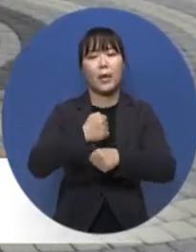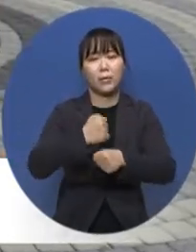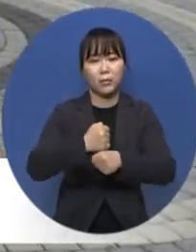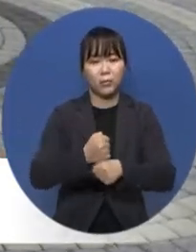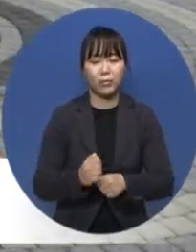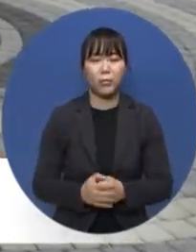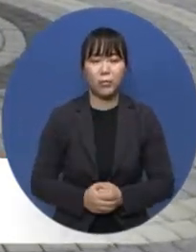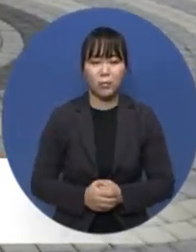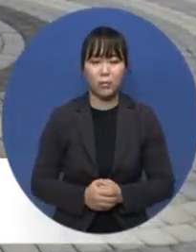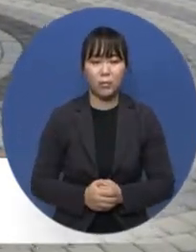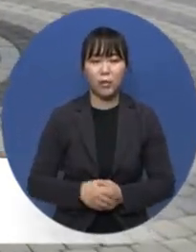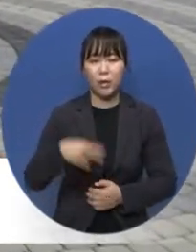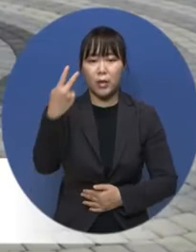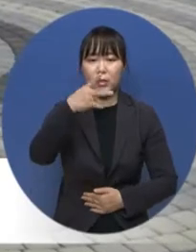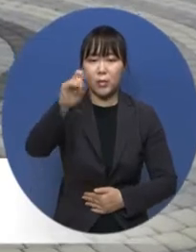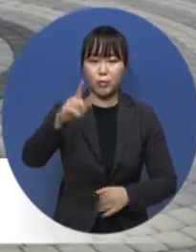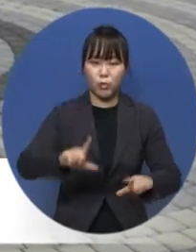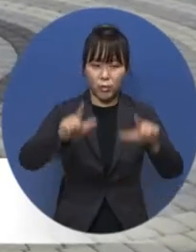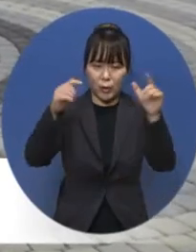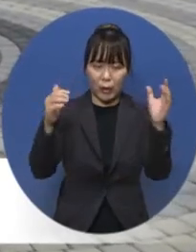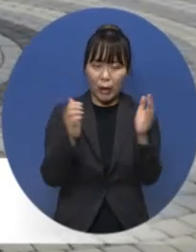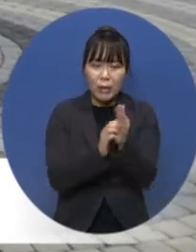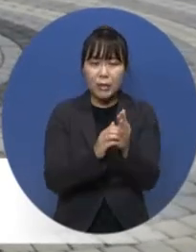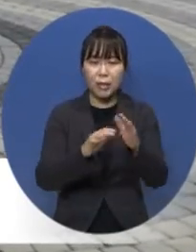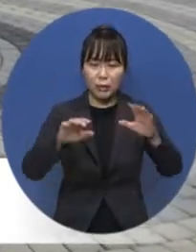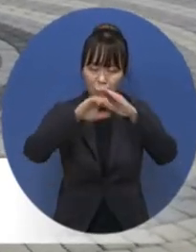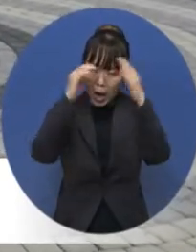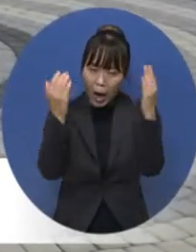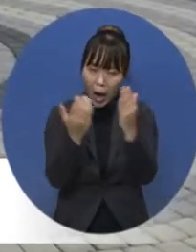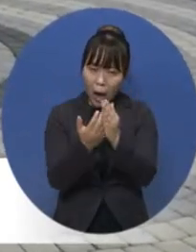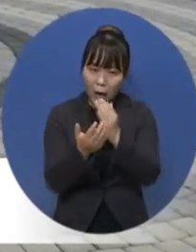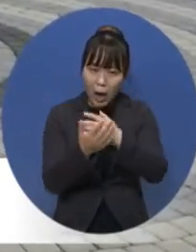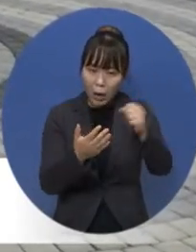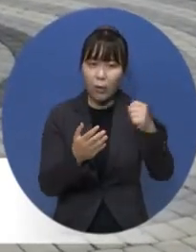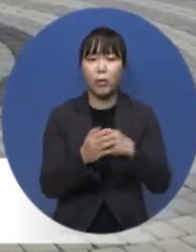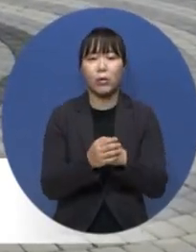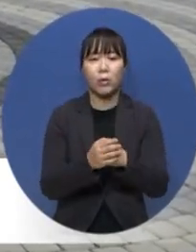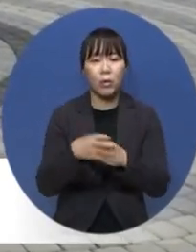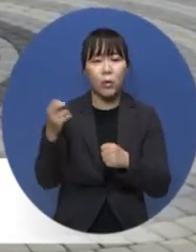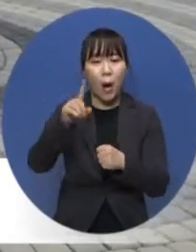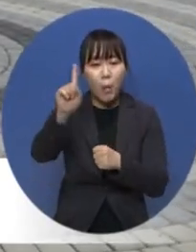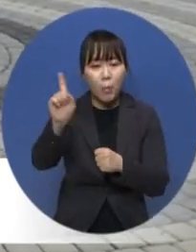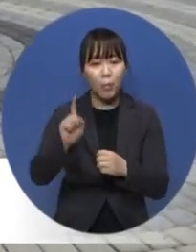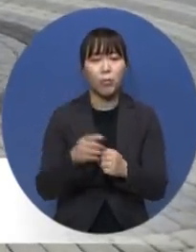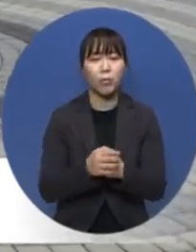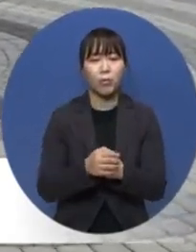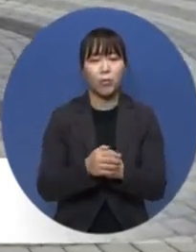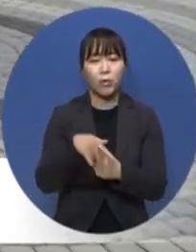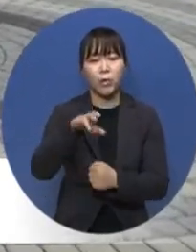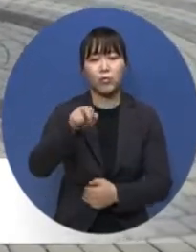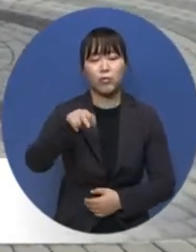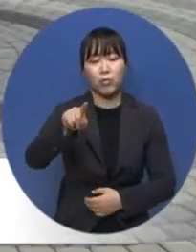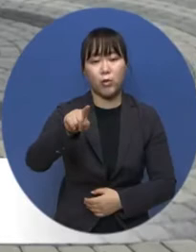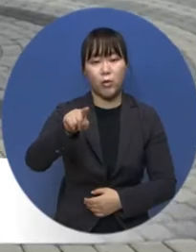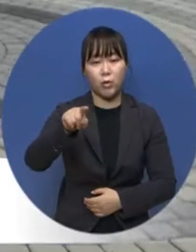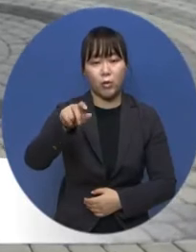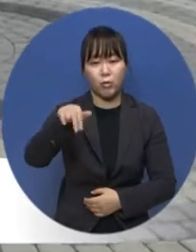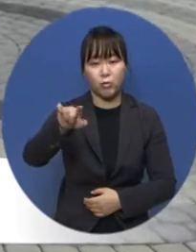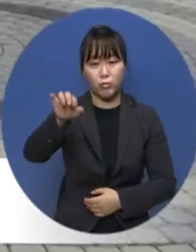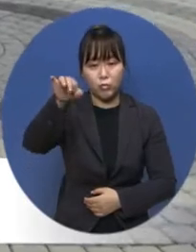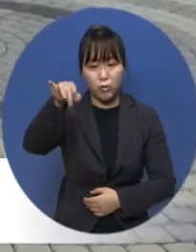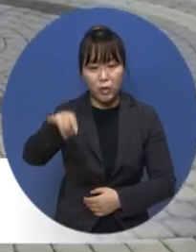겁니다. 2016년도까지 다 가지고 가고 또 한 가지는 중처준이 들어올